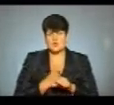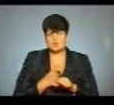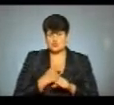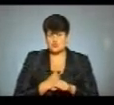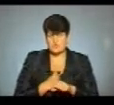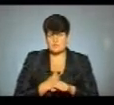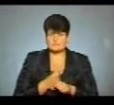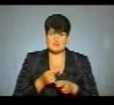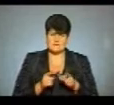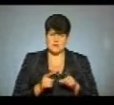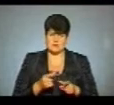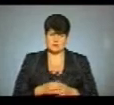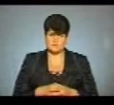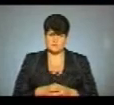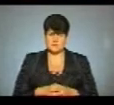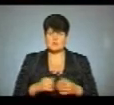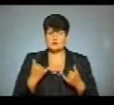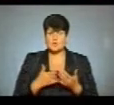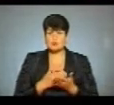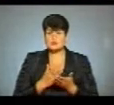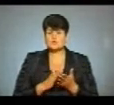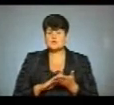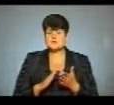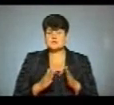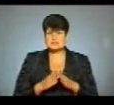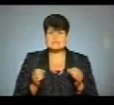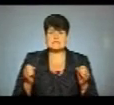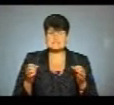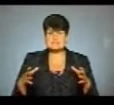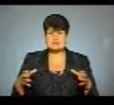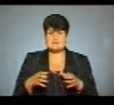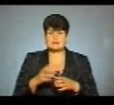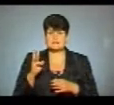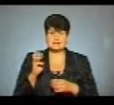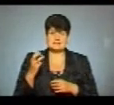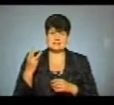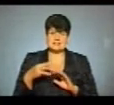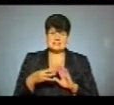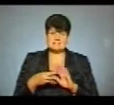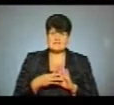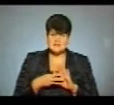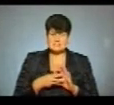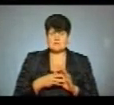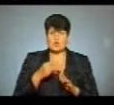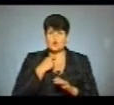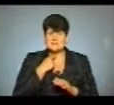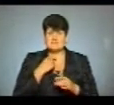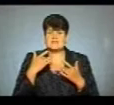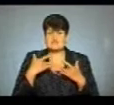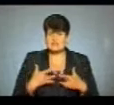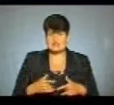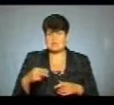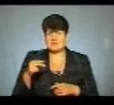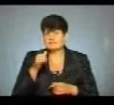в реальності. За сьогоднішньої політичної ситуації зібрати 338 голосів та фактично звільнити президента